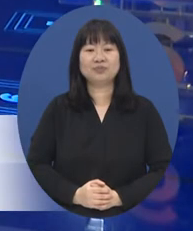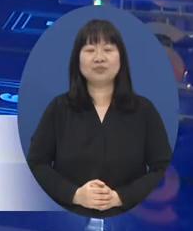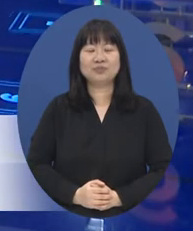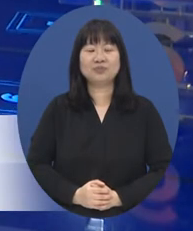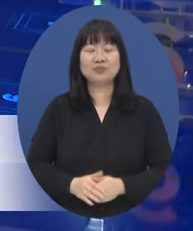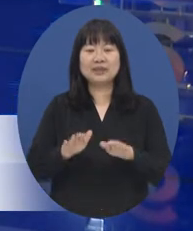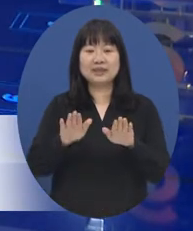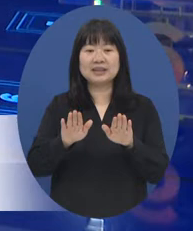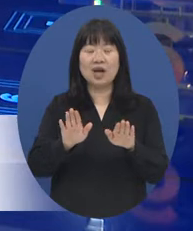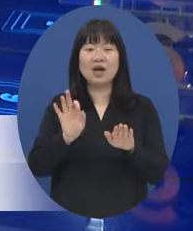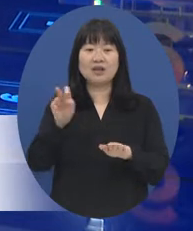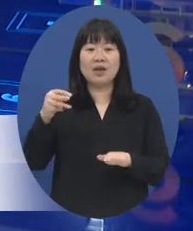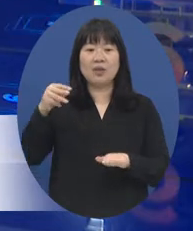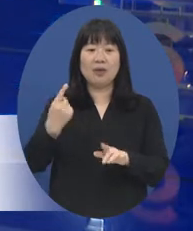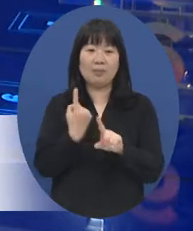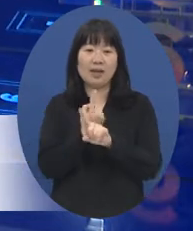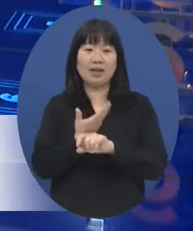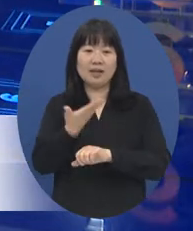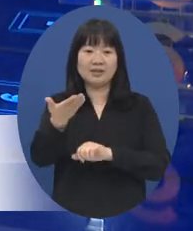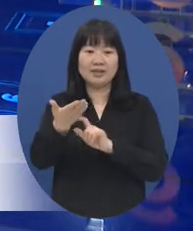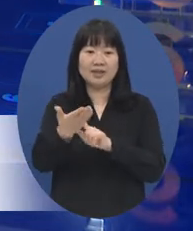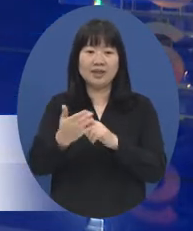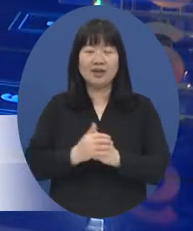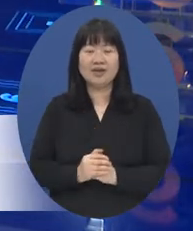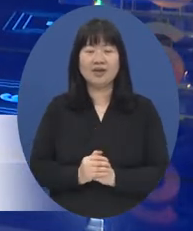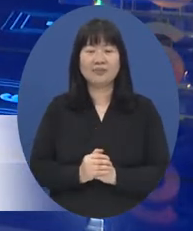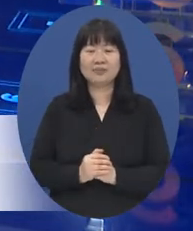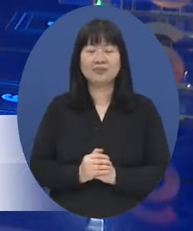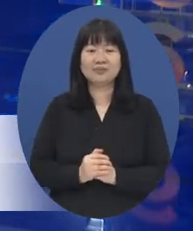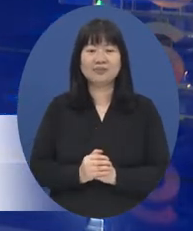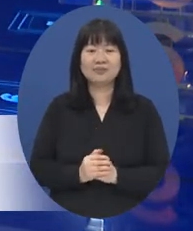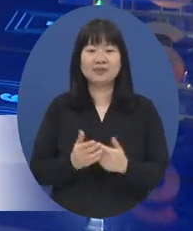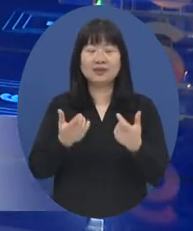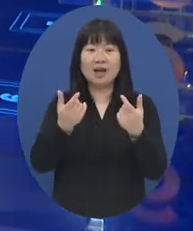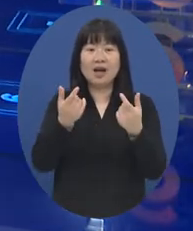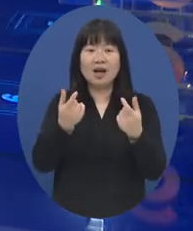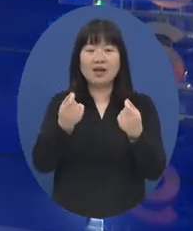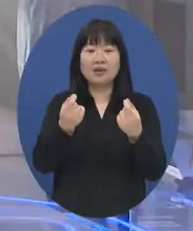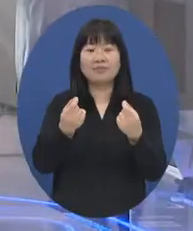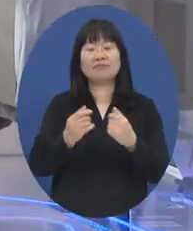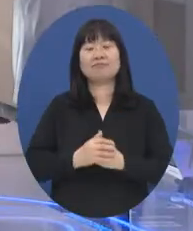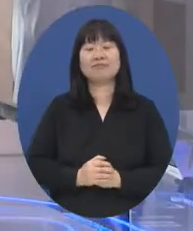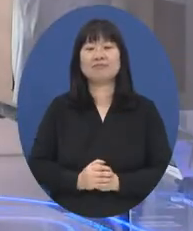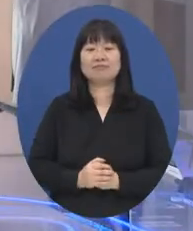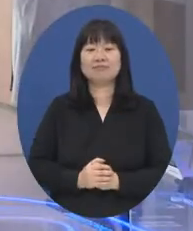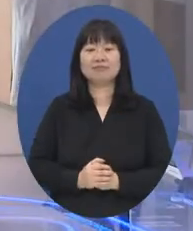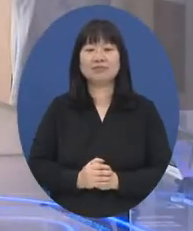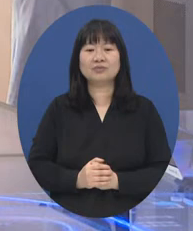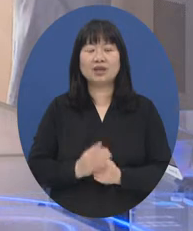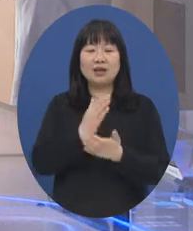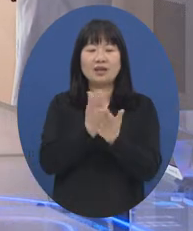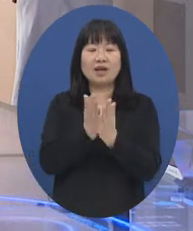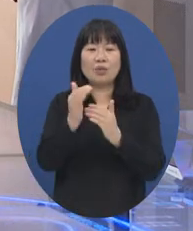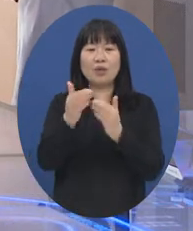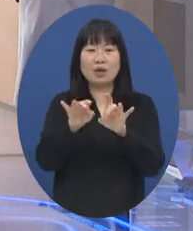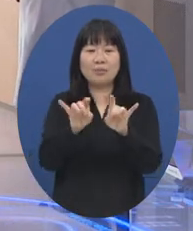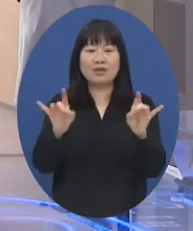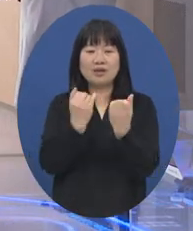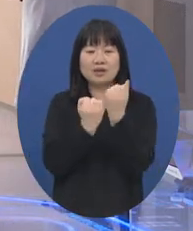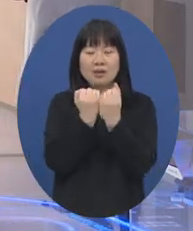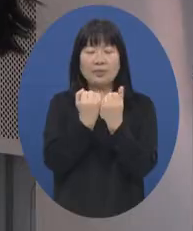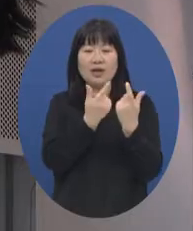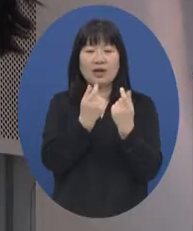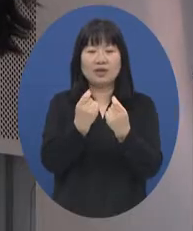전지라는 거품입니다. 우리 장난감에 건전지와 같은 역할을 한다고 생각하면 돼요. 각 공간마다 설명은